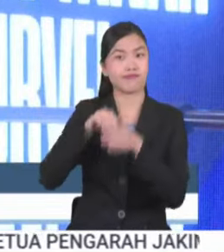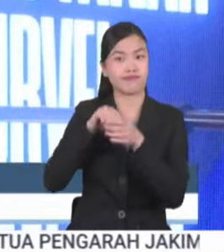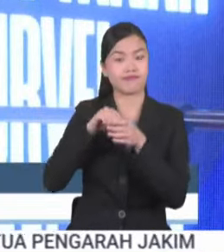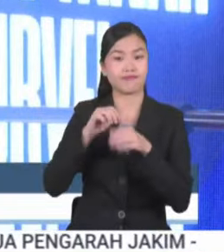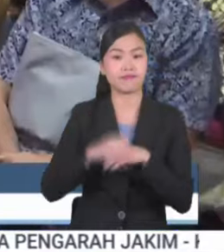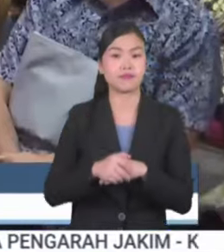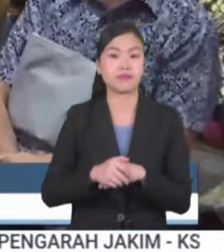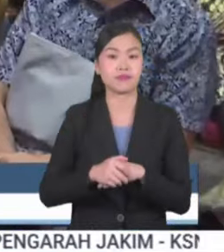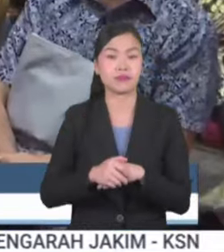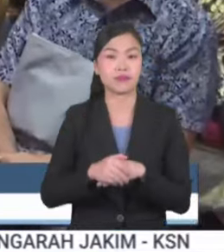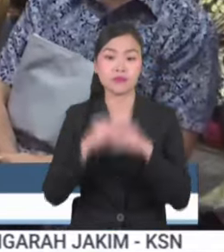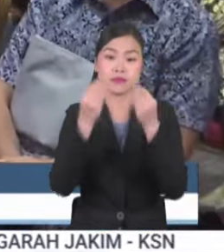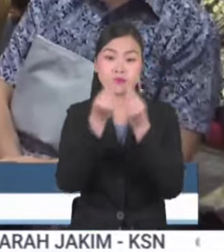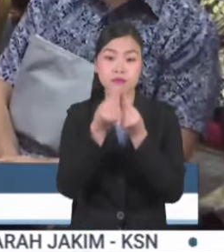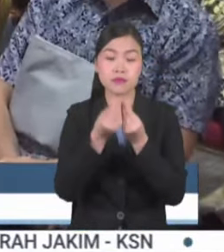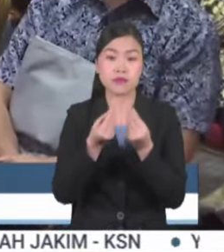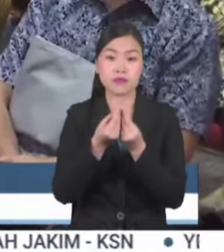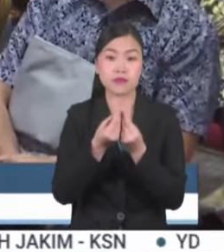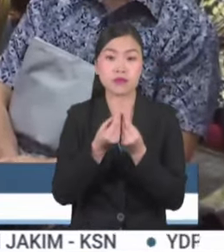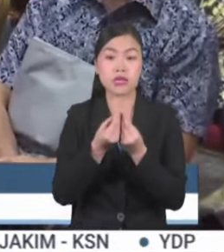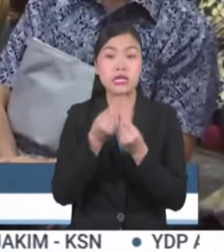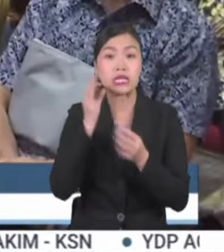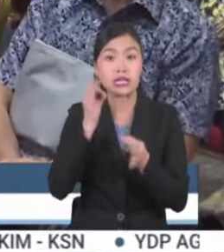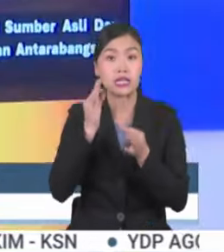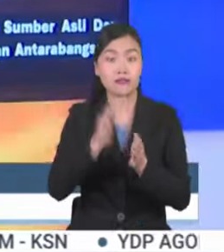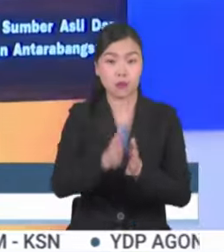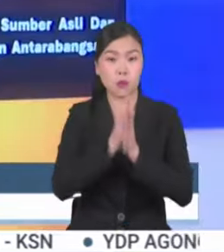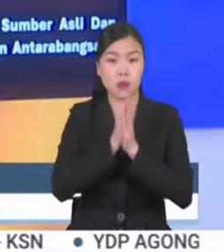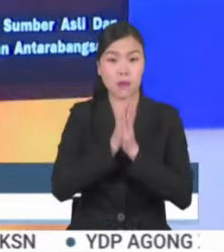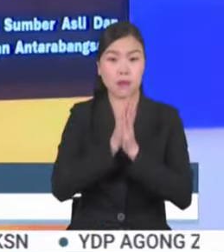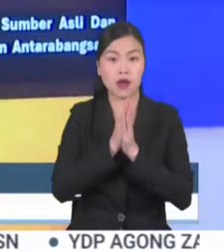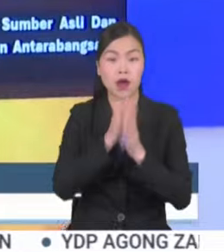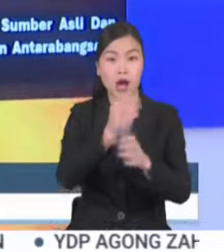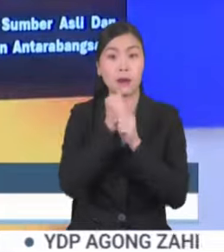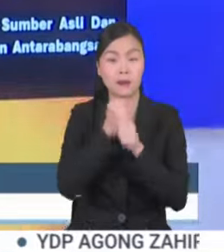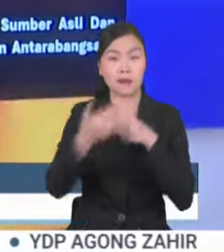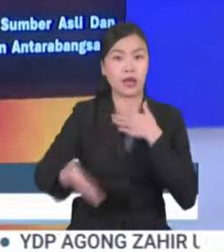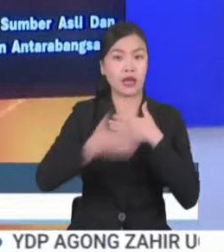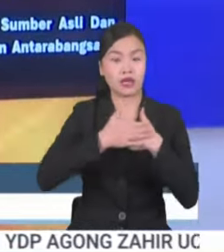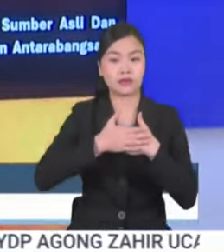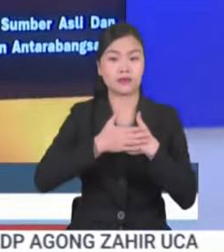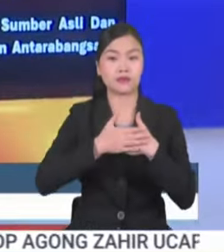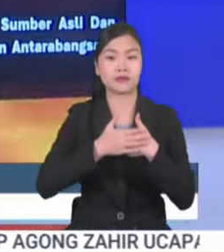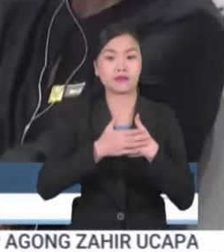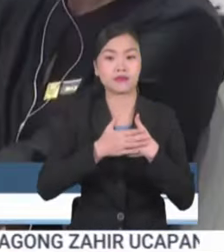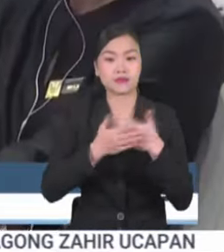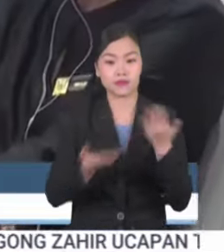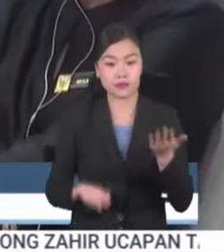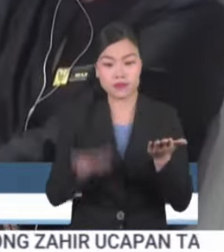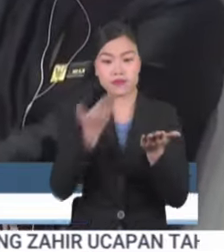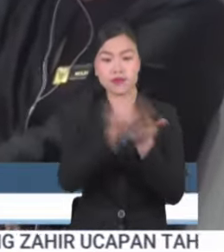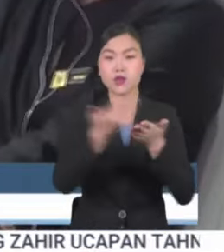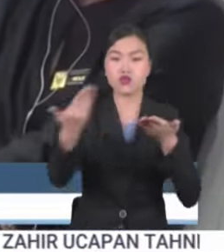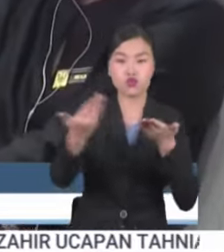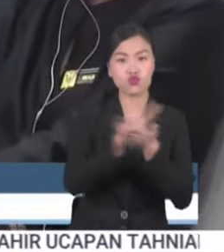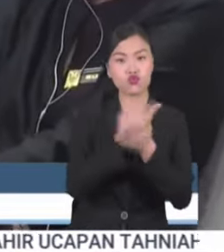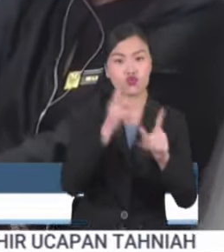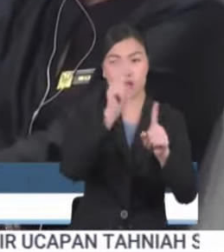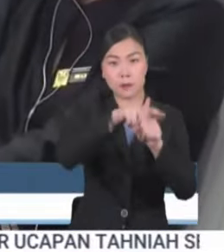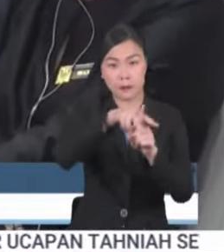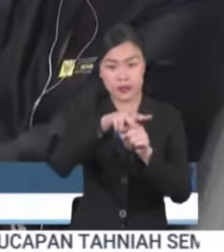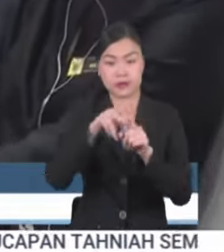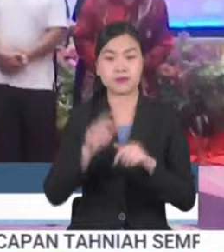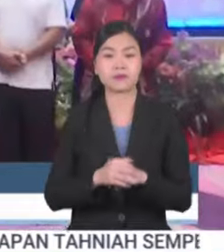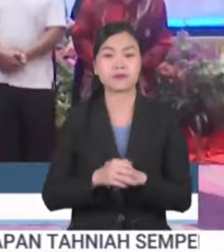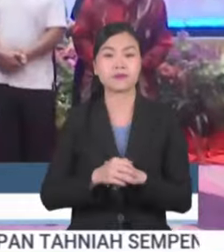Ujarnya penyukatan akan dilakukan sekiranya pemohon menarik balik tuntutan mahkamah tersebut dan mengemukakan permohonan baru. Tambahnya